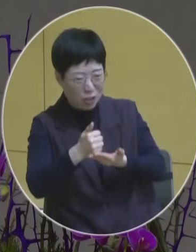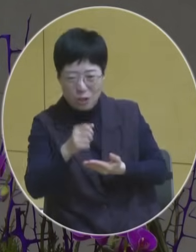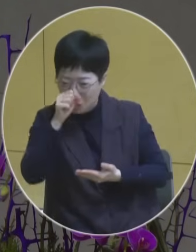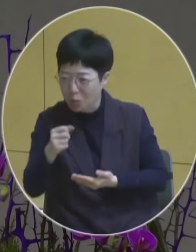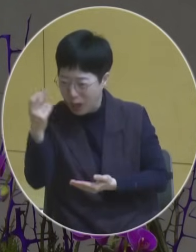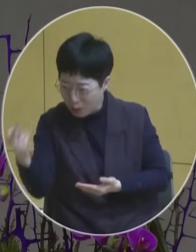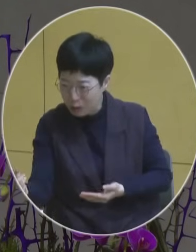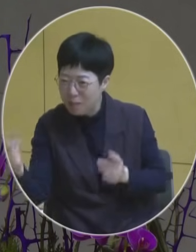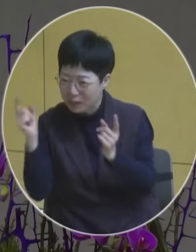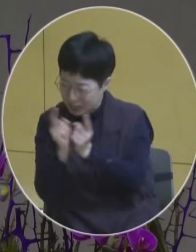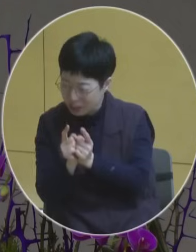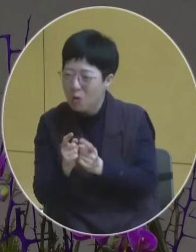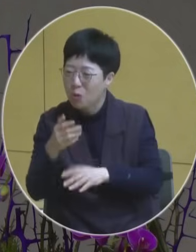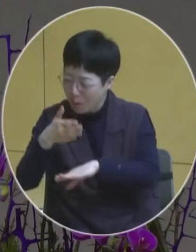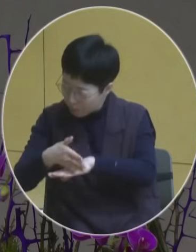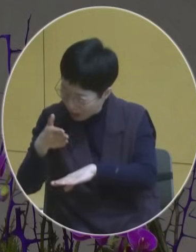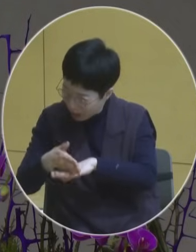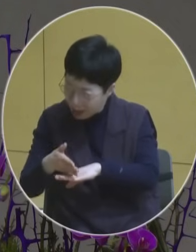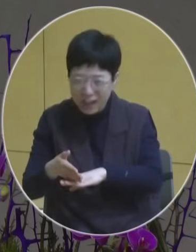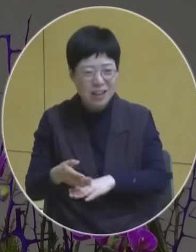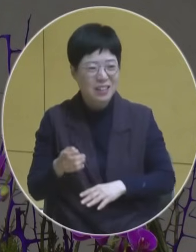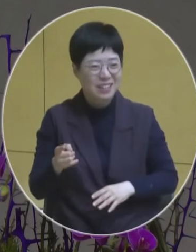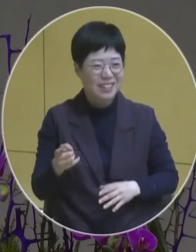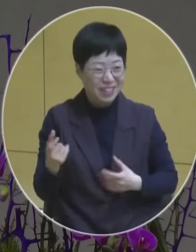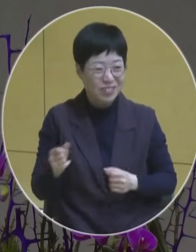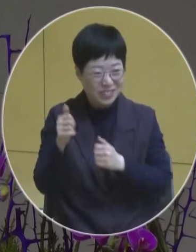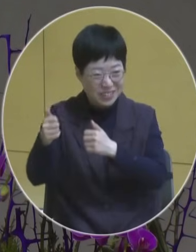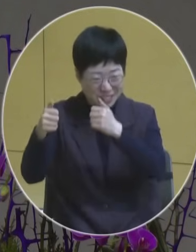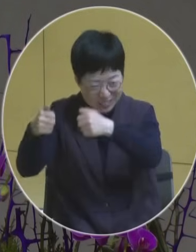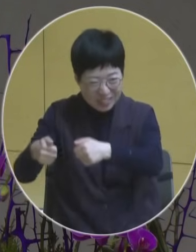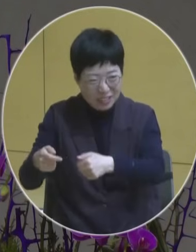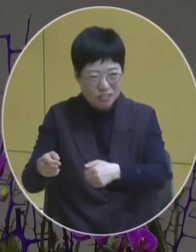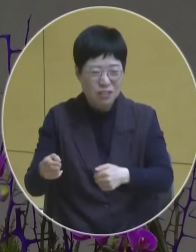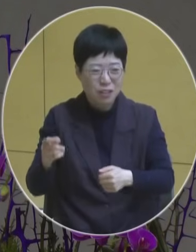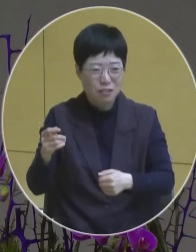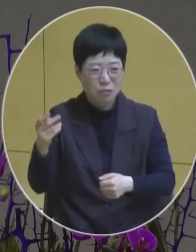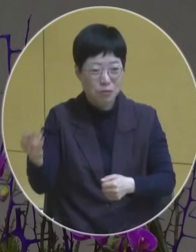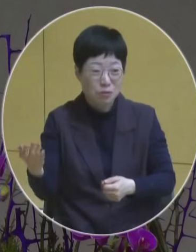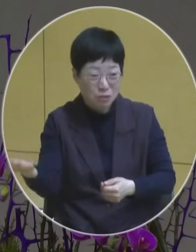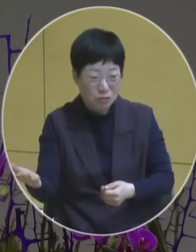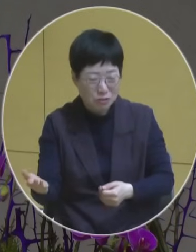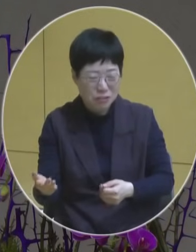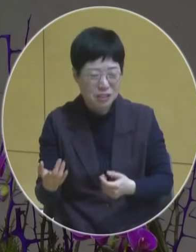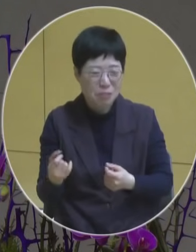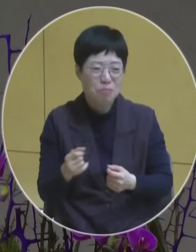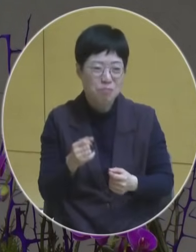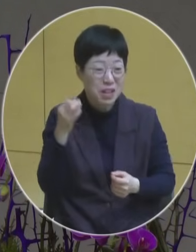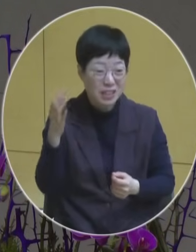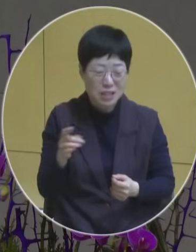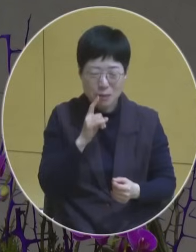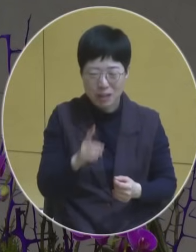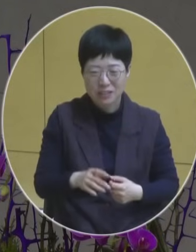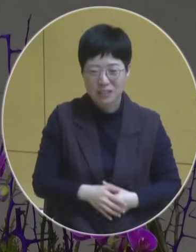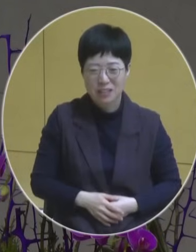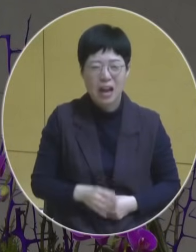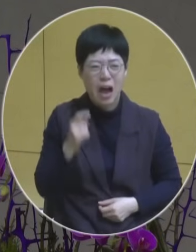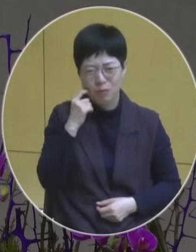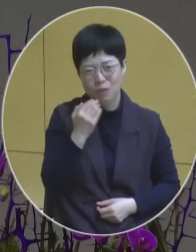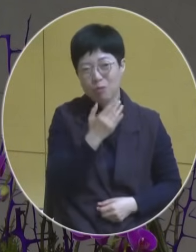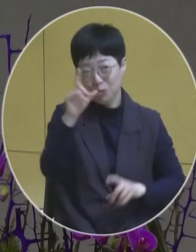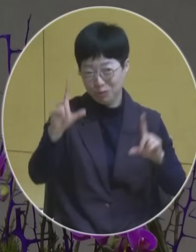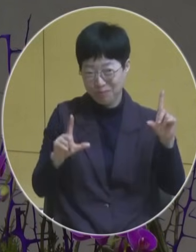아우를 만나서 나는 고맙다고. 근데 내가 부족해서 아우를 많이 못 누려서 미안하다고 그렇게 적었어요. 아름답죠,